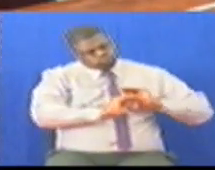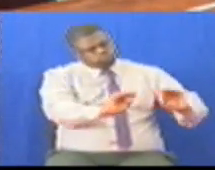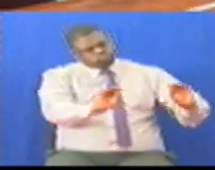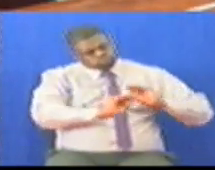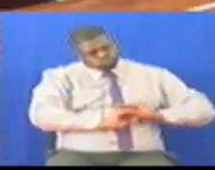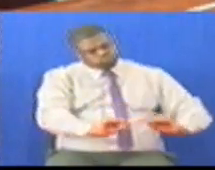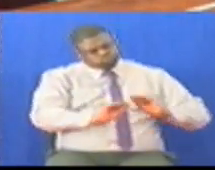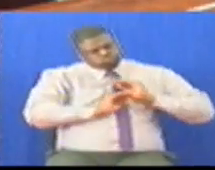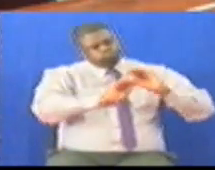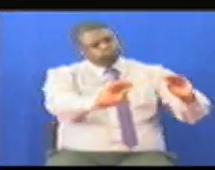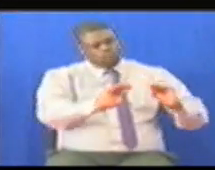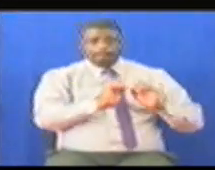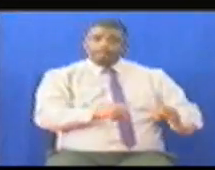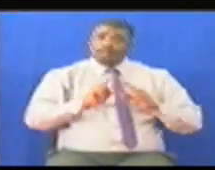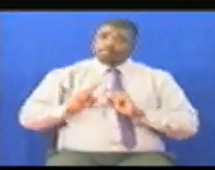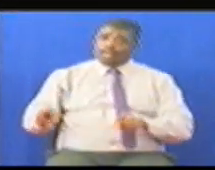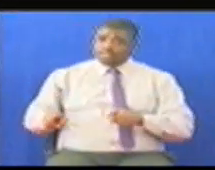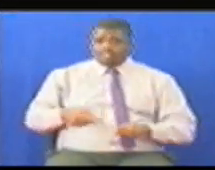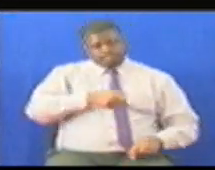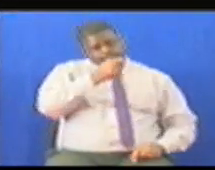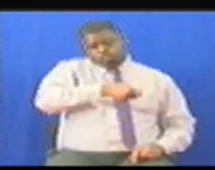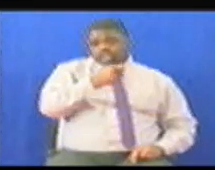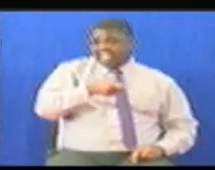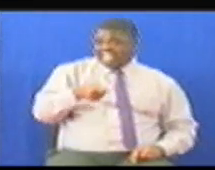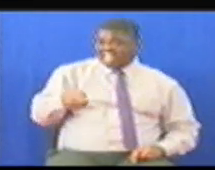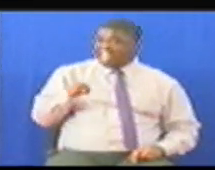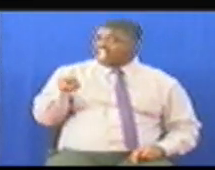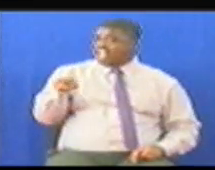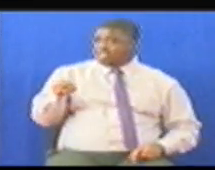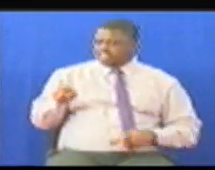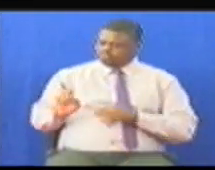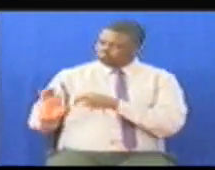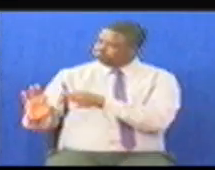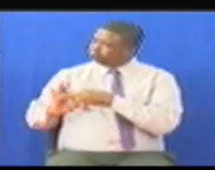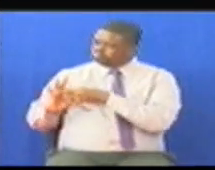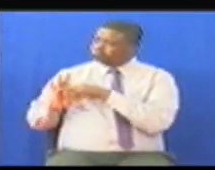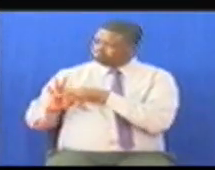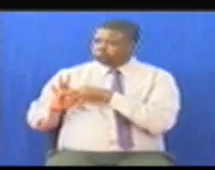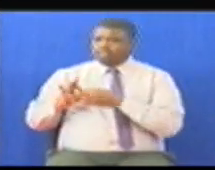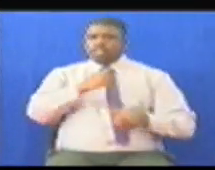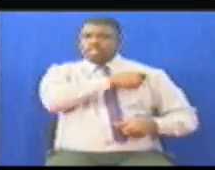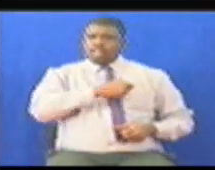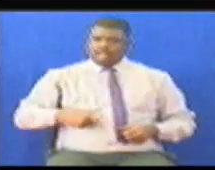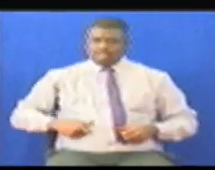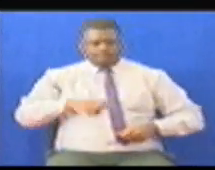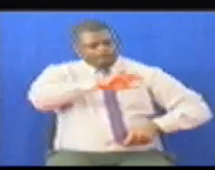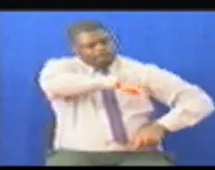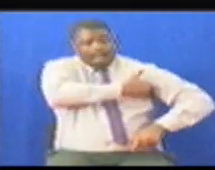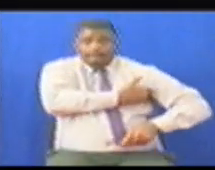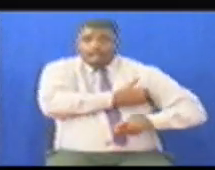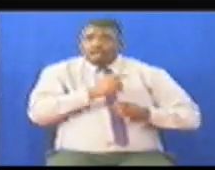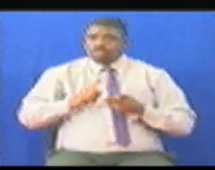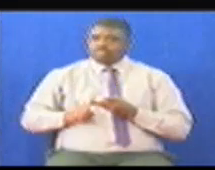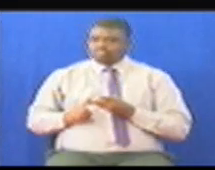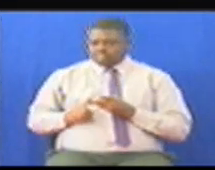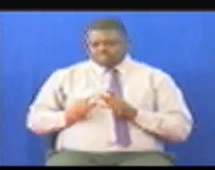Uongozi Institute katika kipindi hiki wao wamesimamia, wameshirikiana na rais mstaafu Benjamin William Mkapa mpaka